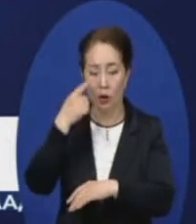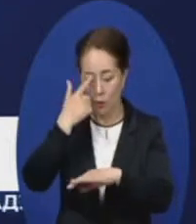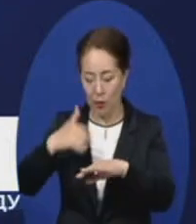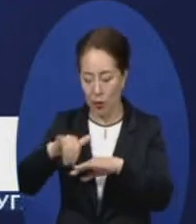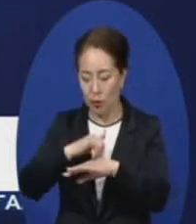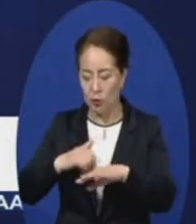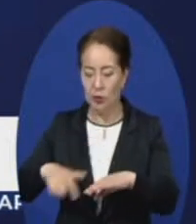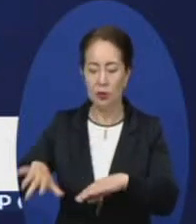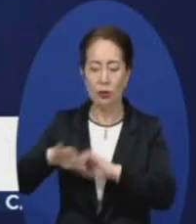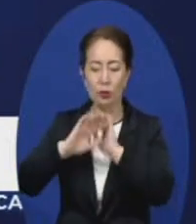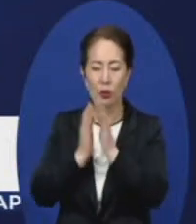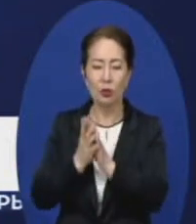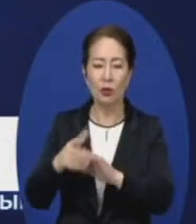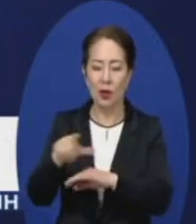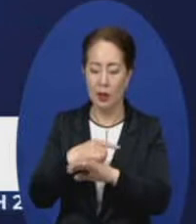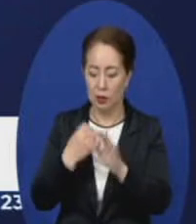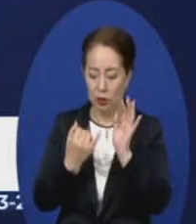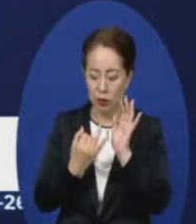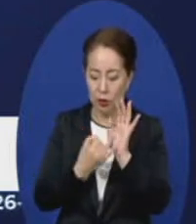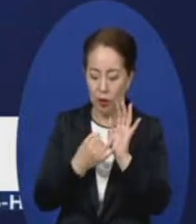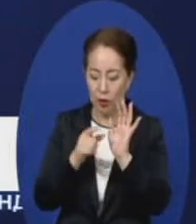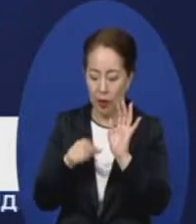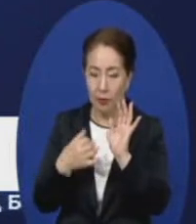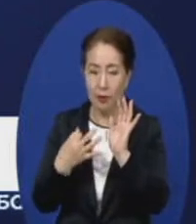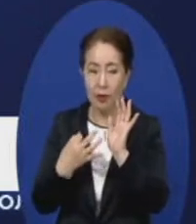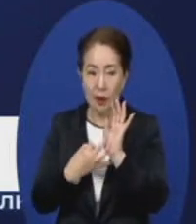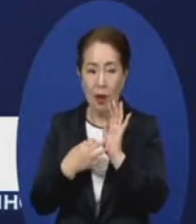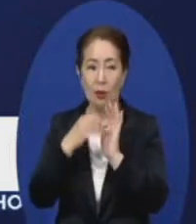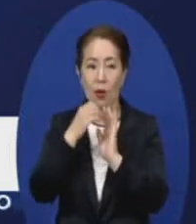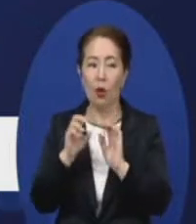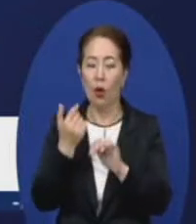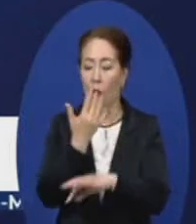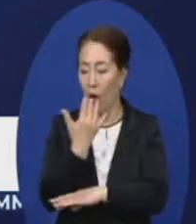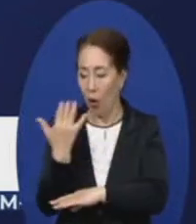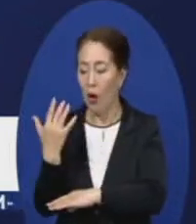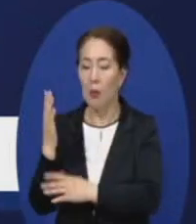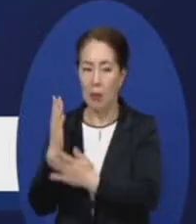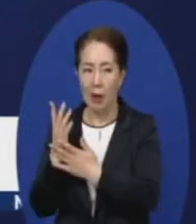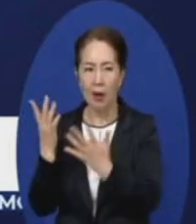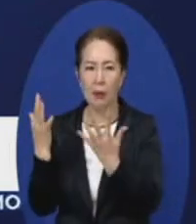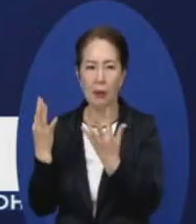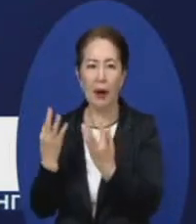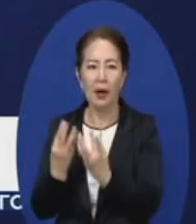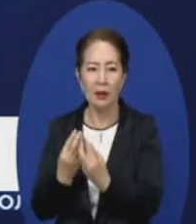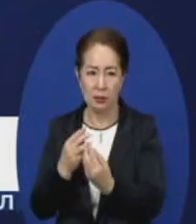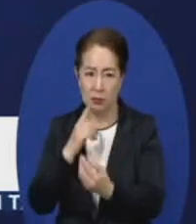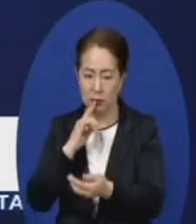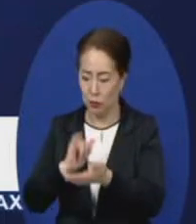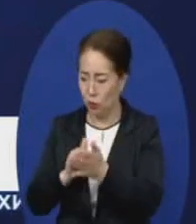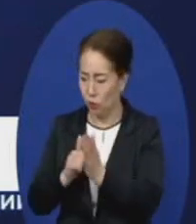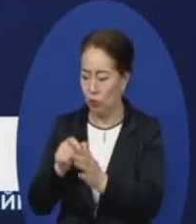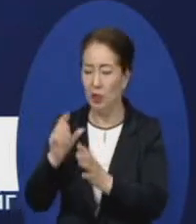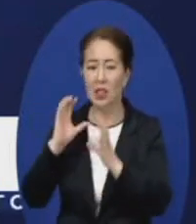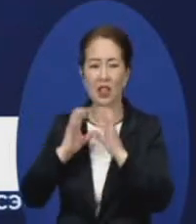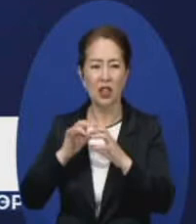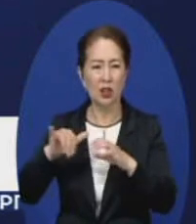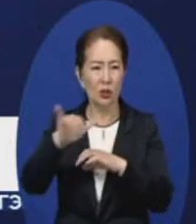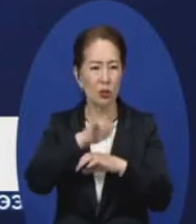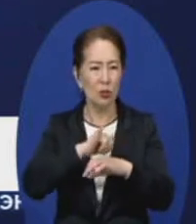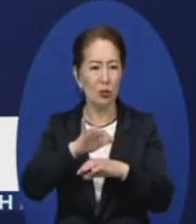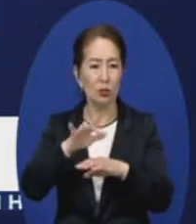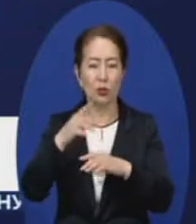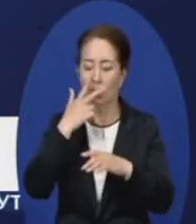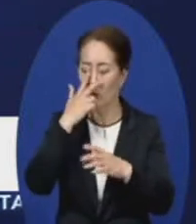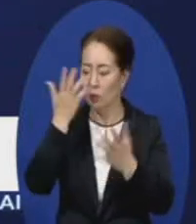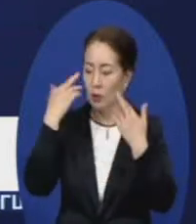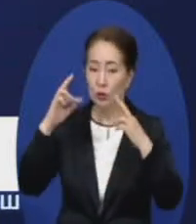манай улсын нийт газар нутгийн 7.8% нь бол ойн сан байдаг. Энэ сан улам багасна гэсэн үг. Тэгэхээр дэлхийн улс орнууд эхнээсээ уур